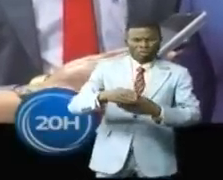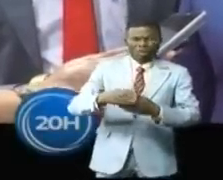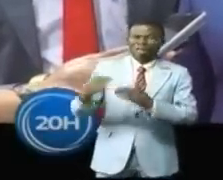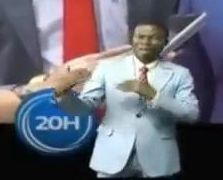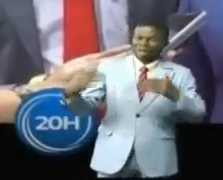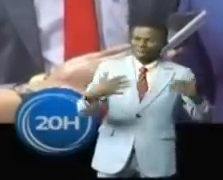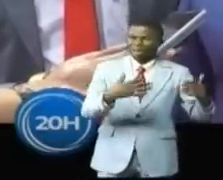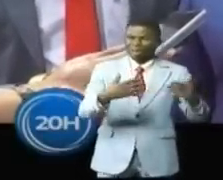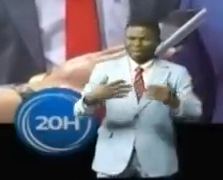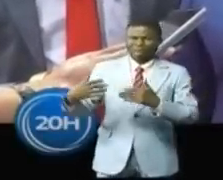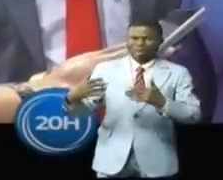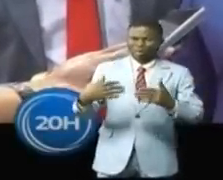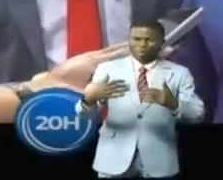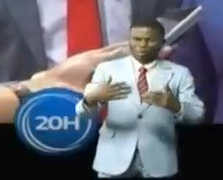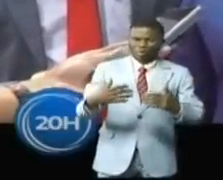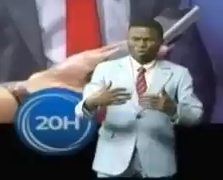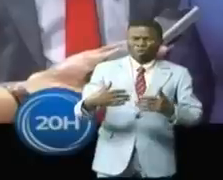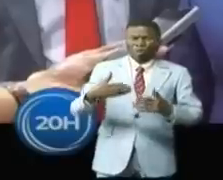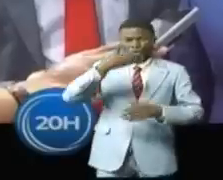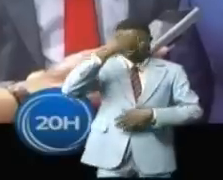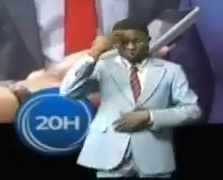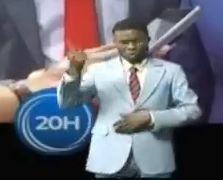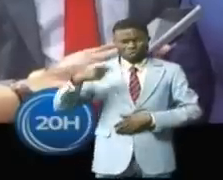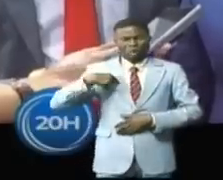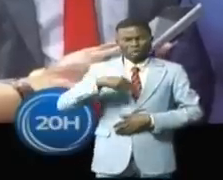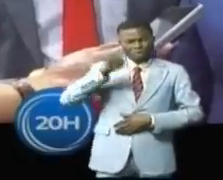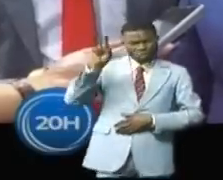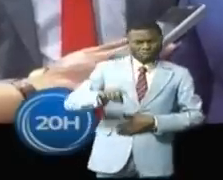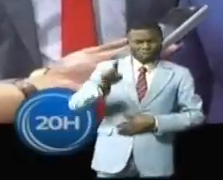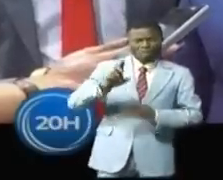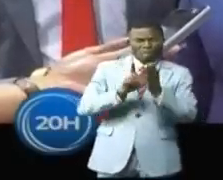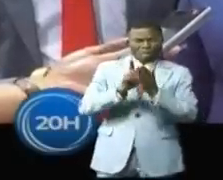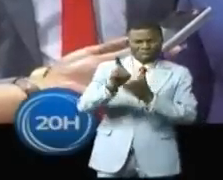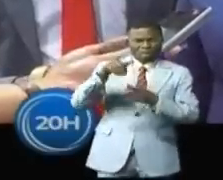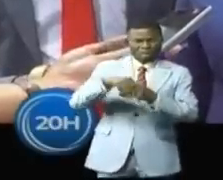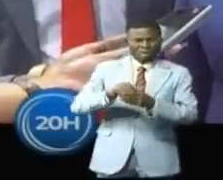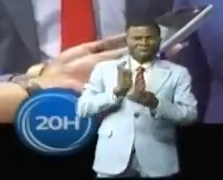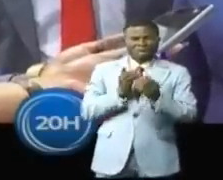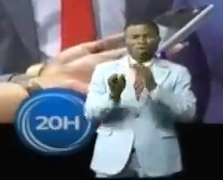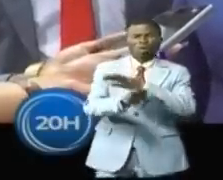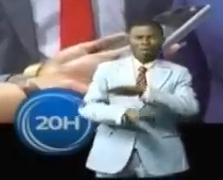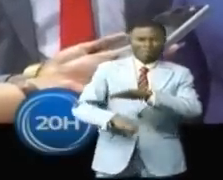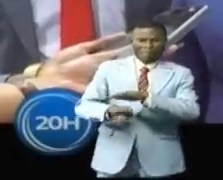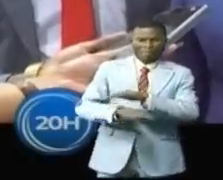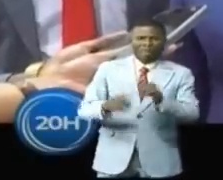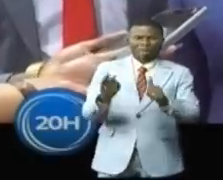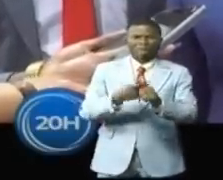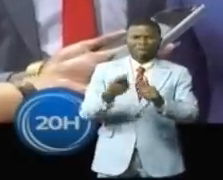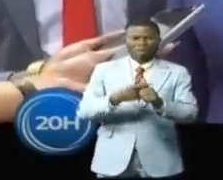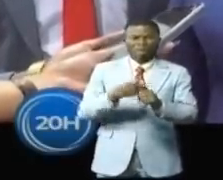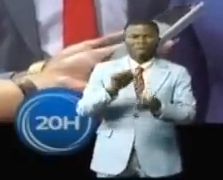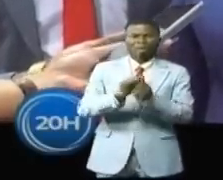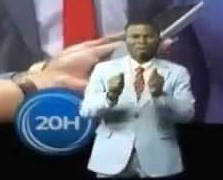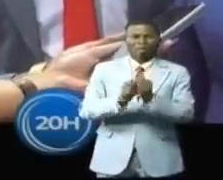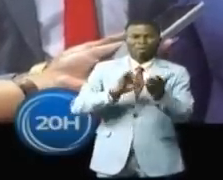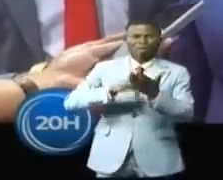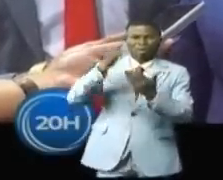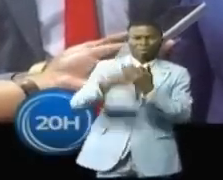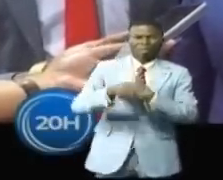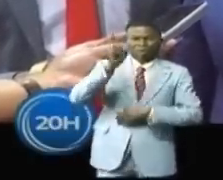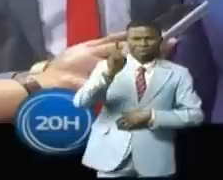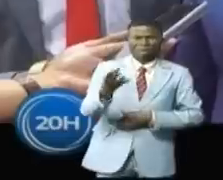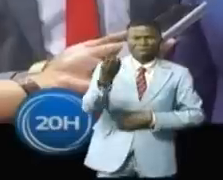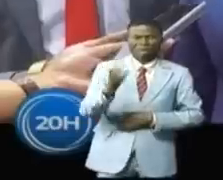guerre fasse oublier que nous avons besoin de développement dans nos bases, particulièrement concernant le projet de